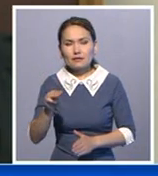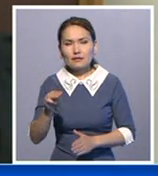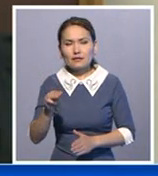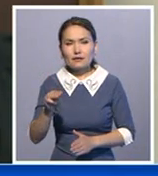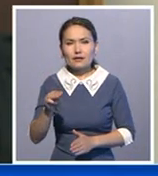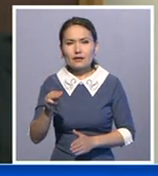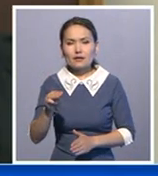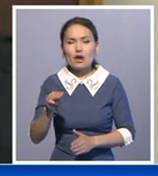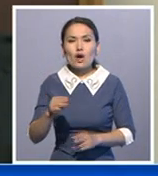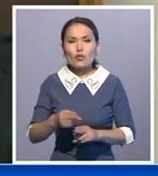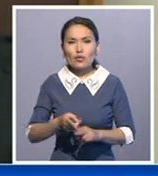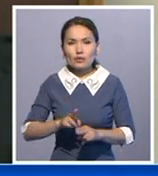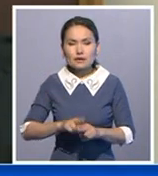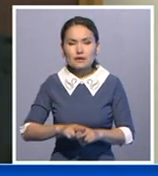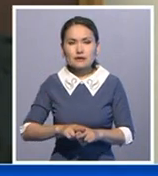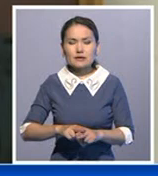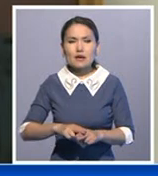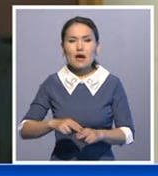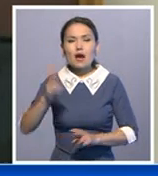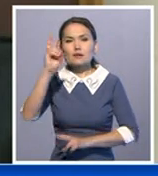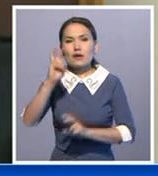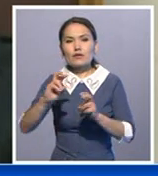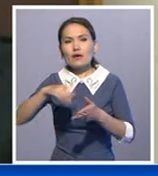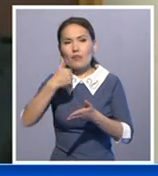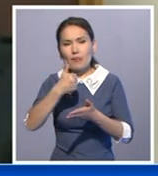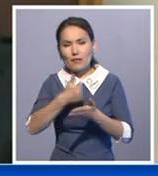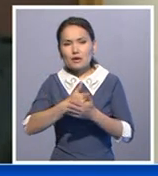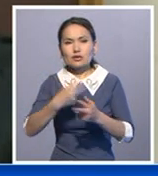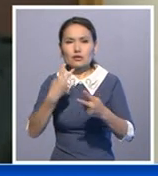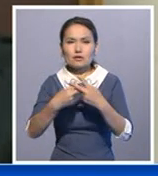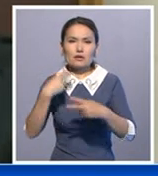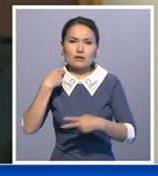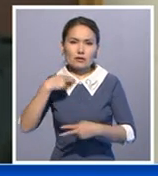бабының 24-те 177-ші бабының 4-ші бөлігінің Б тармағымен